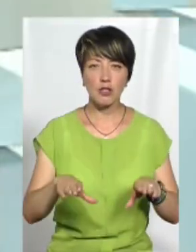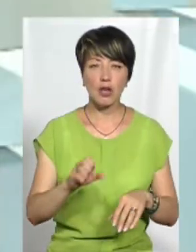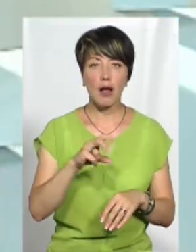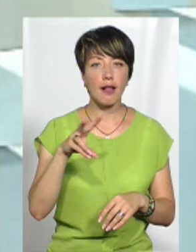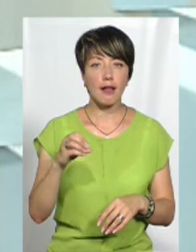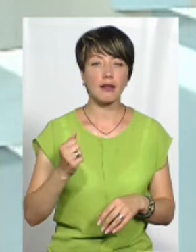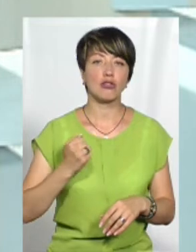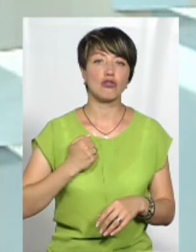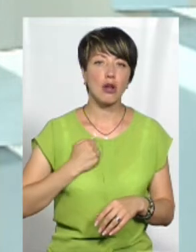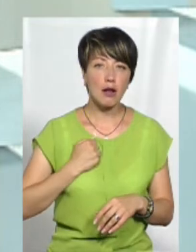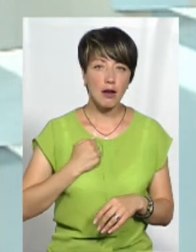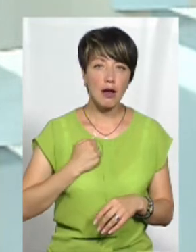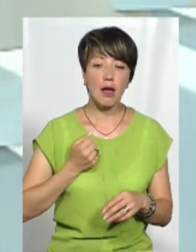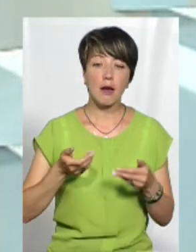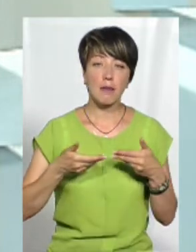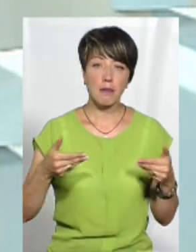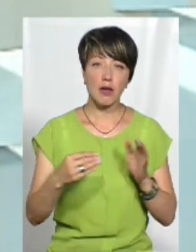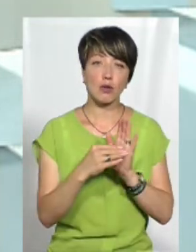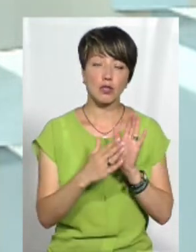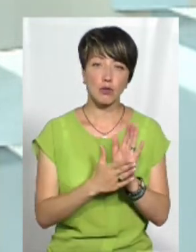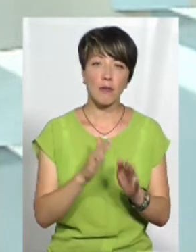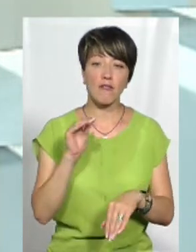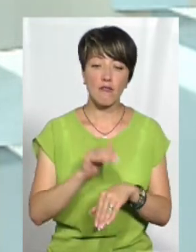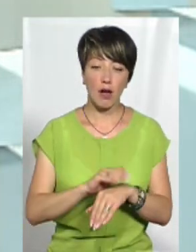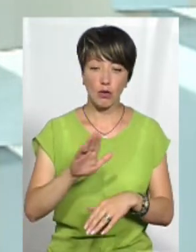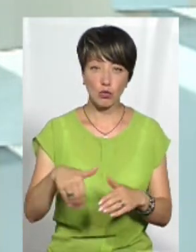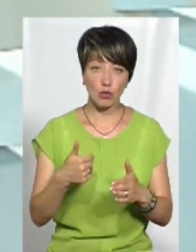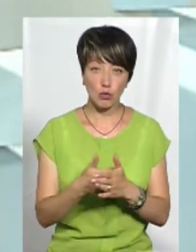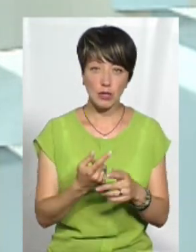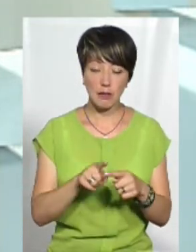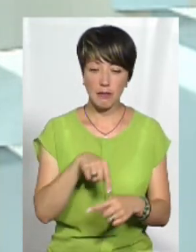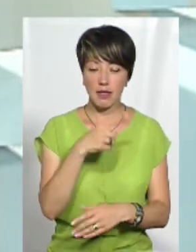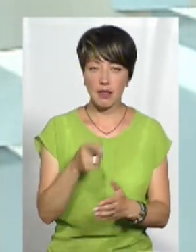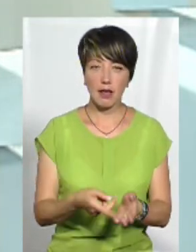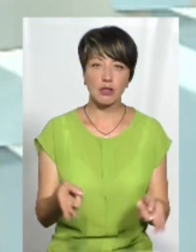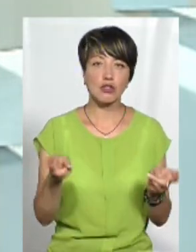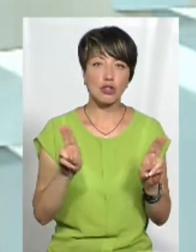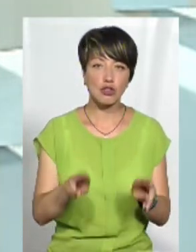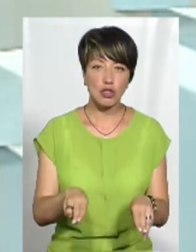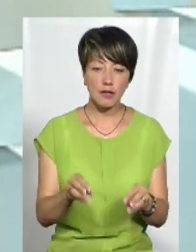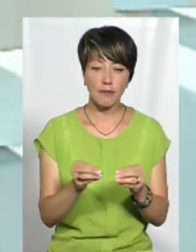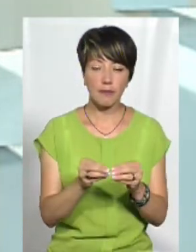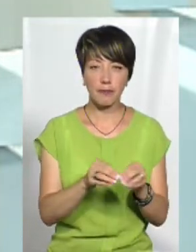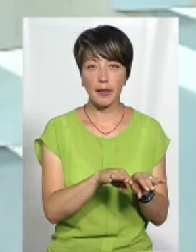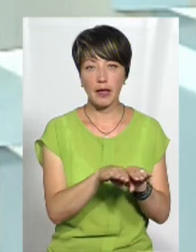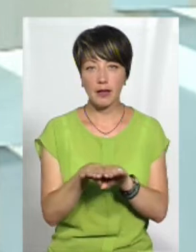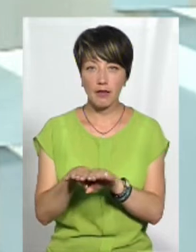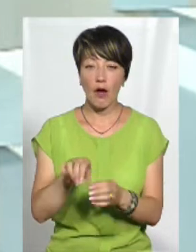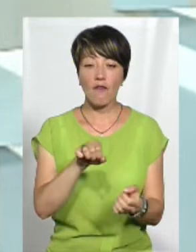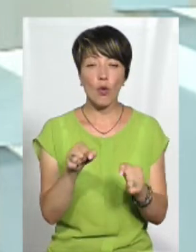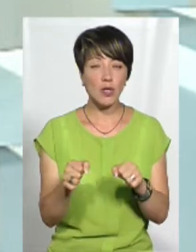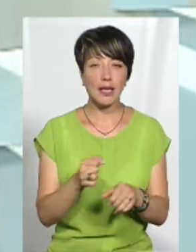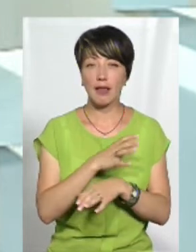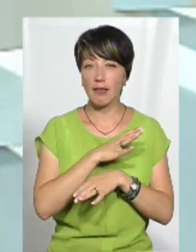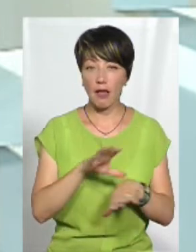але, на жаль, ми констатуємо той факт, що до цих пір воно, це питання так і залишилося на тому рівні, що водії